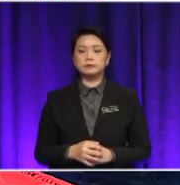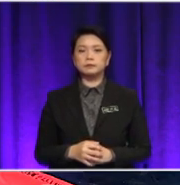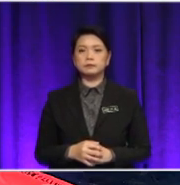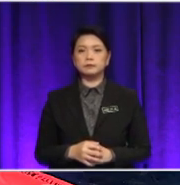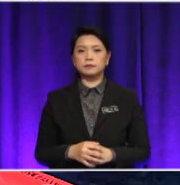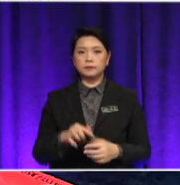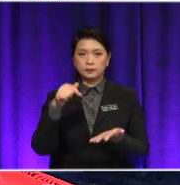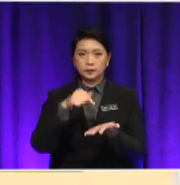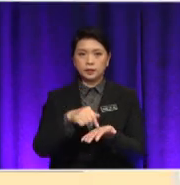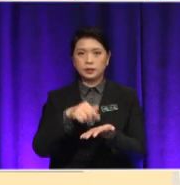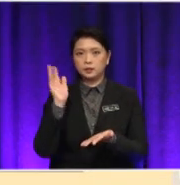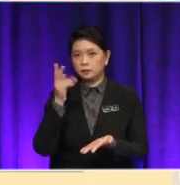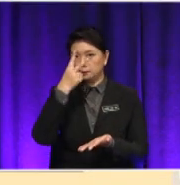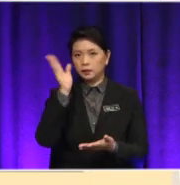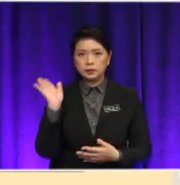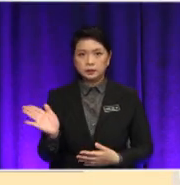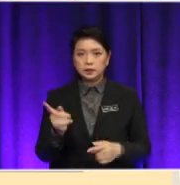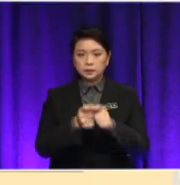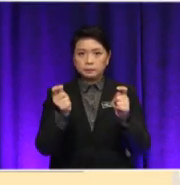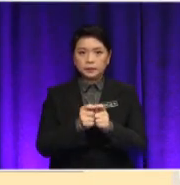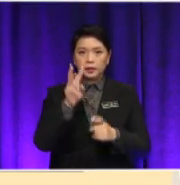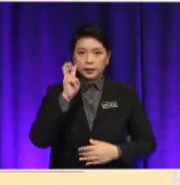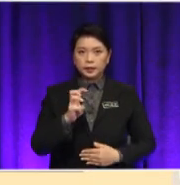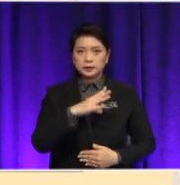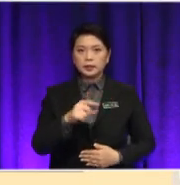tadi. Kita perlu balut,